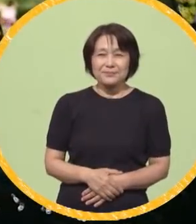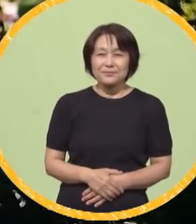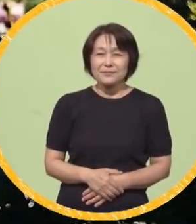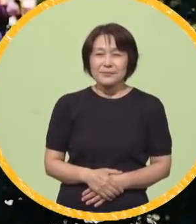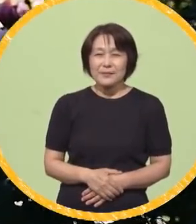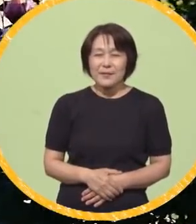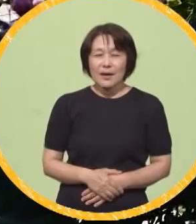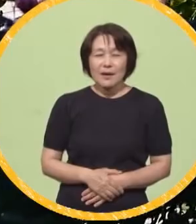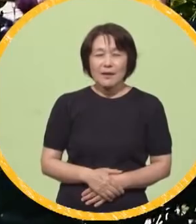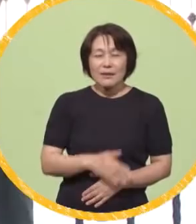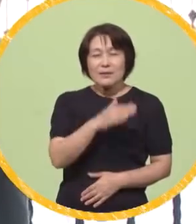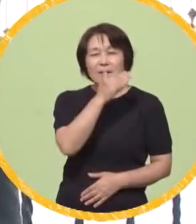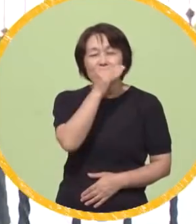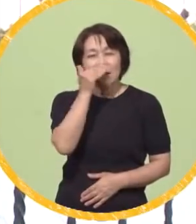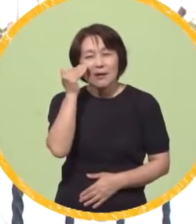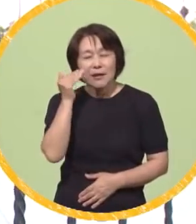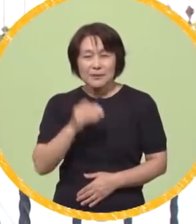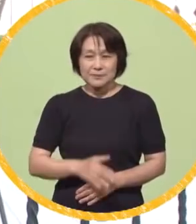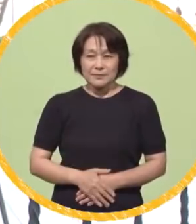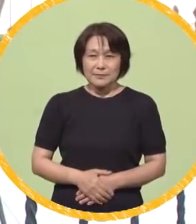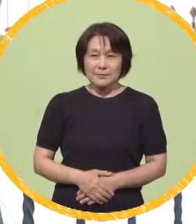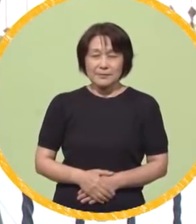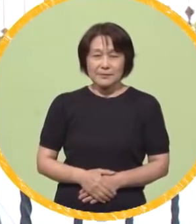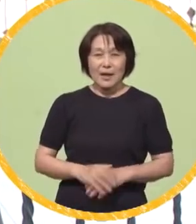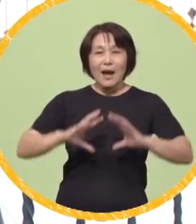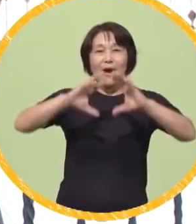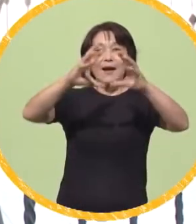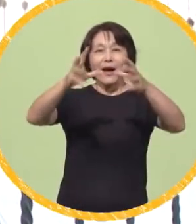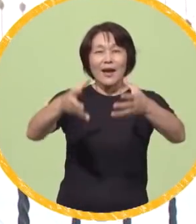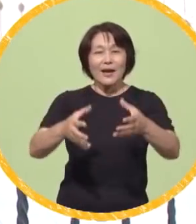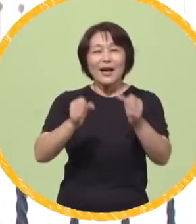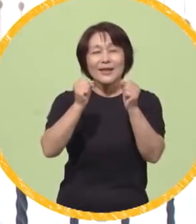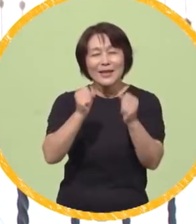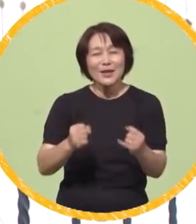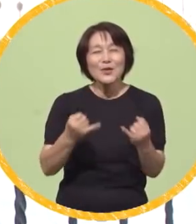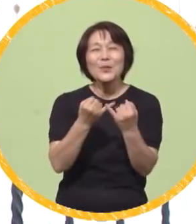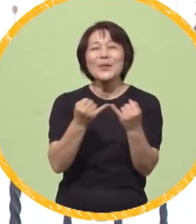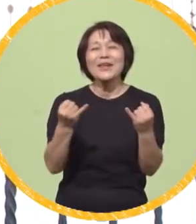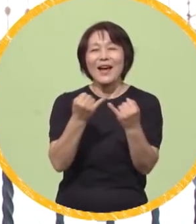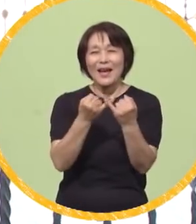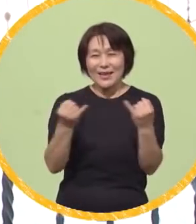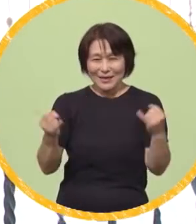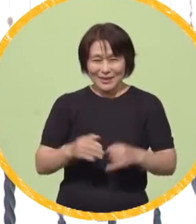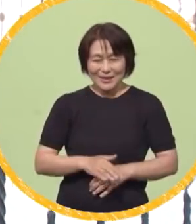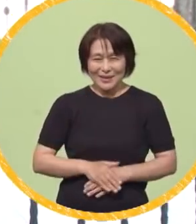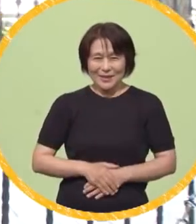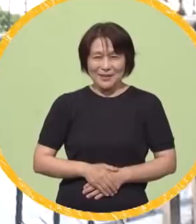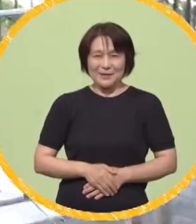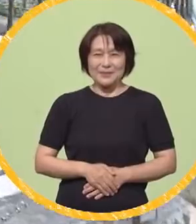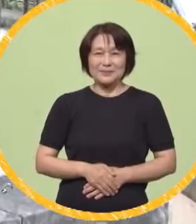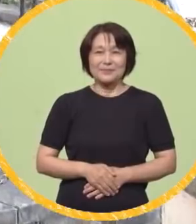素敵。 ちょっと海外にいる気分になってます。